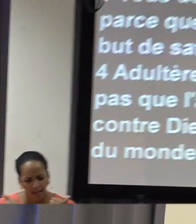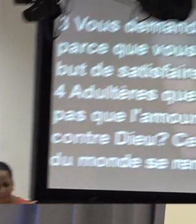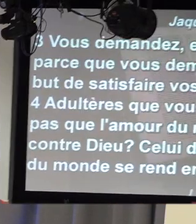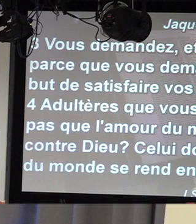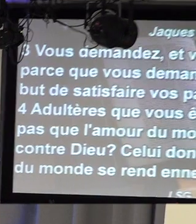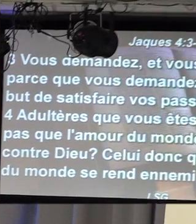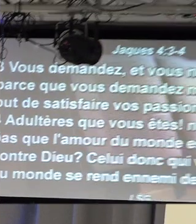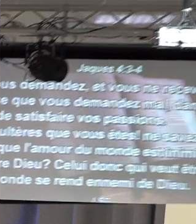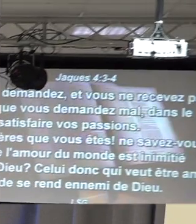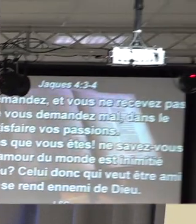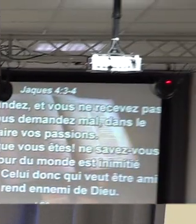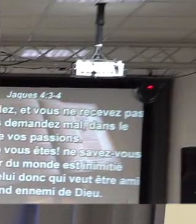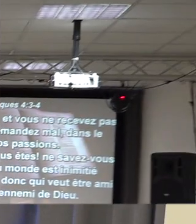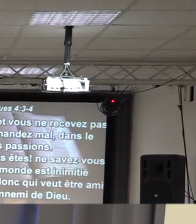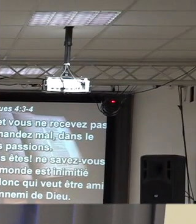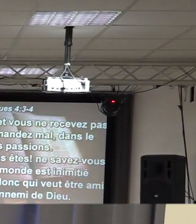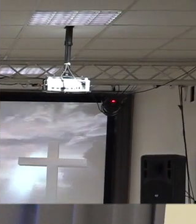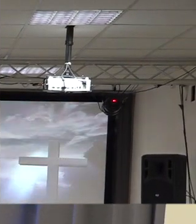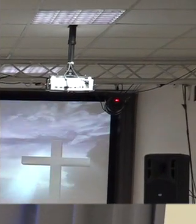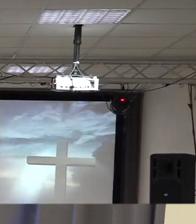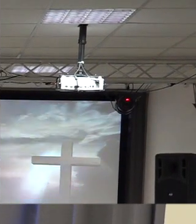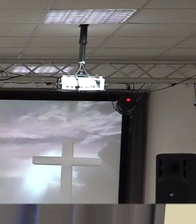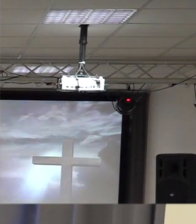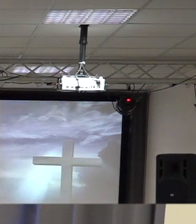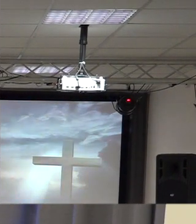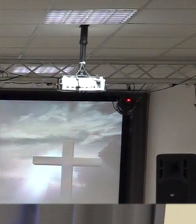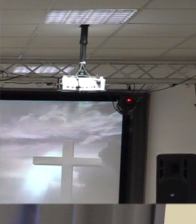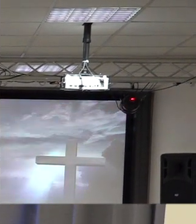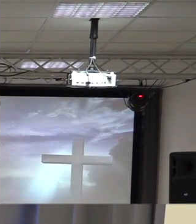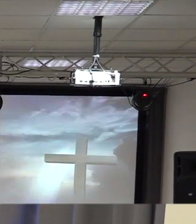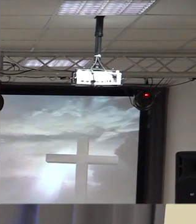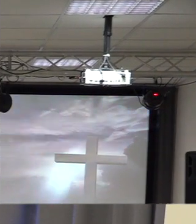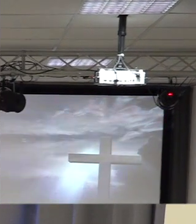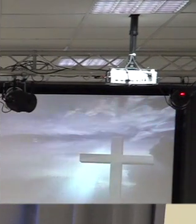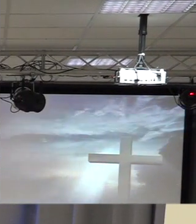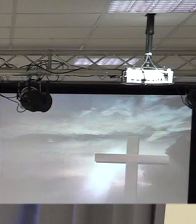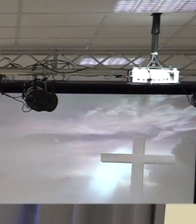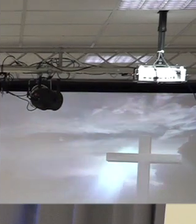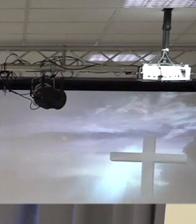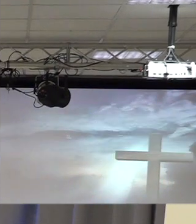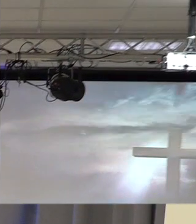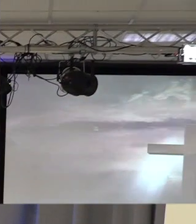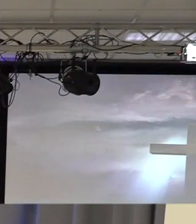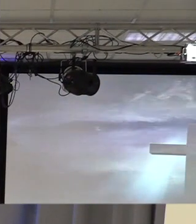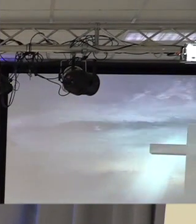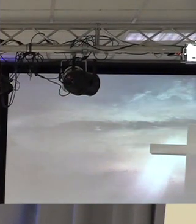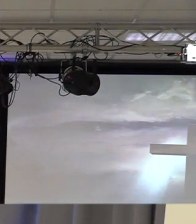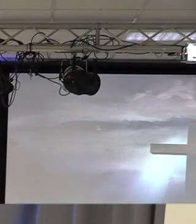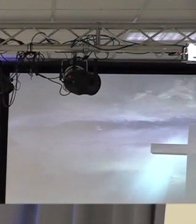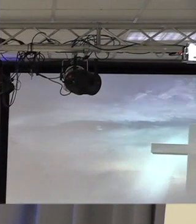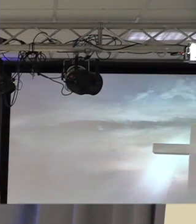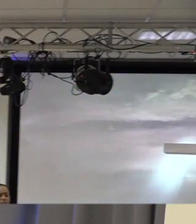La quatrième chose qui pourrait bloquer l'exaucement de nos prières, donc, après une prière mal faite, après la division et